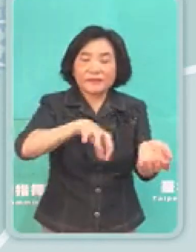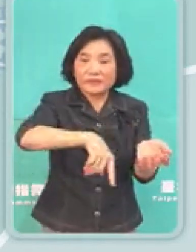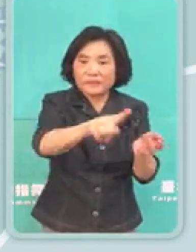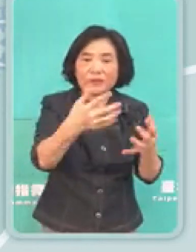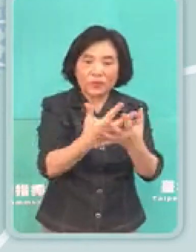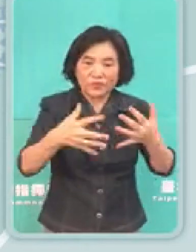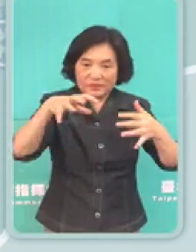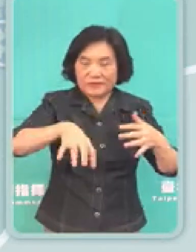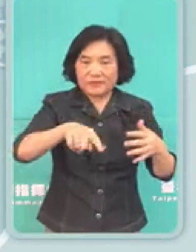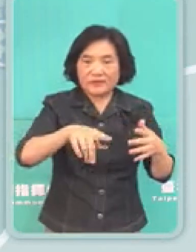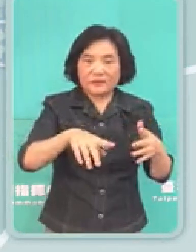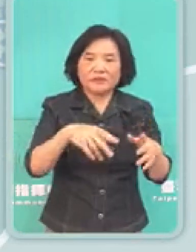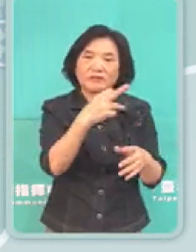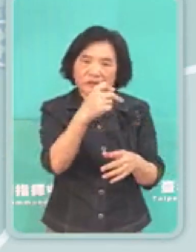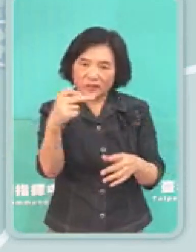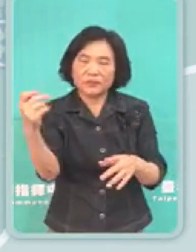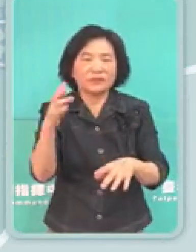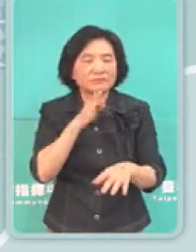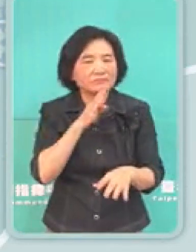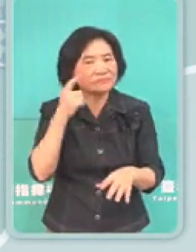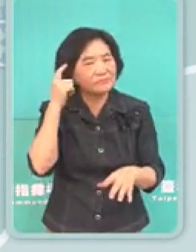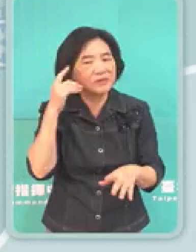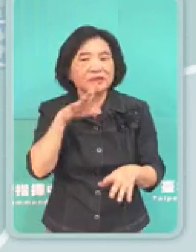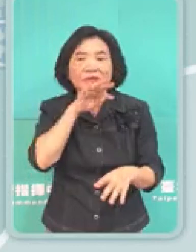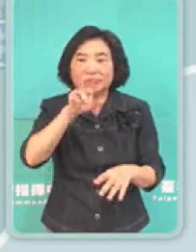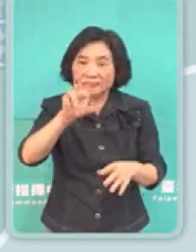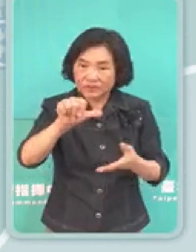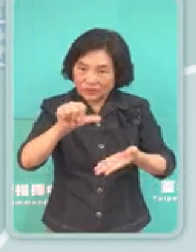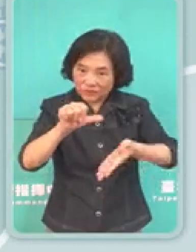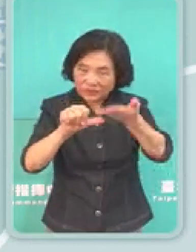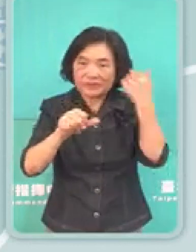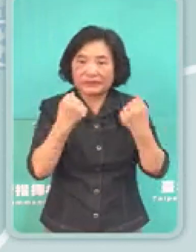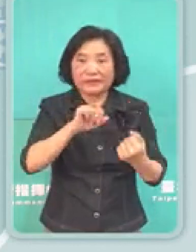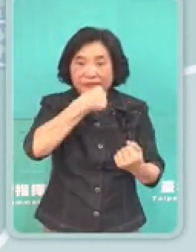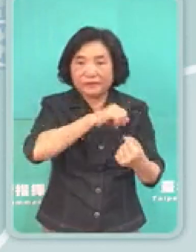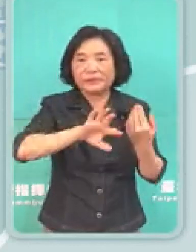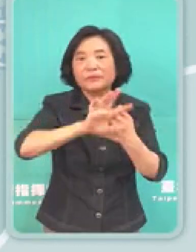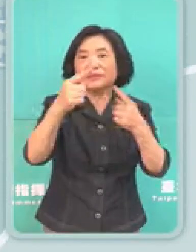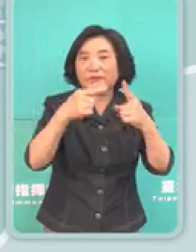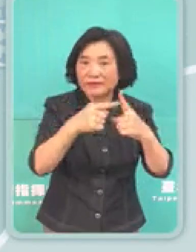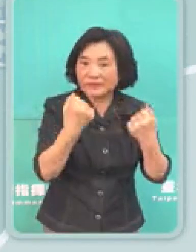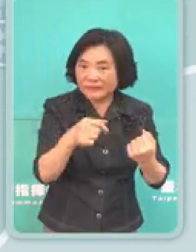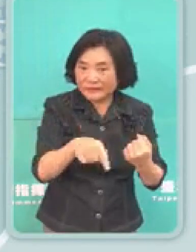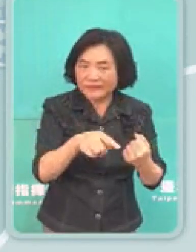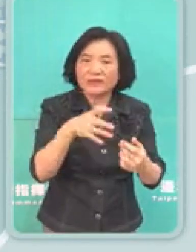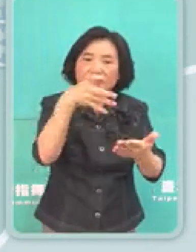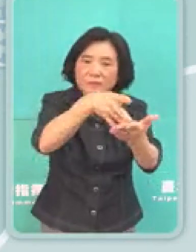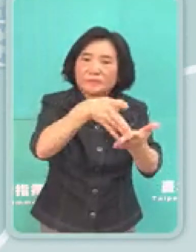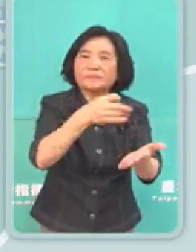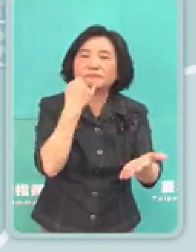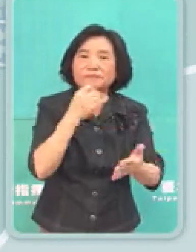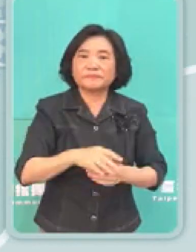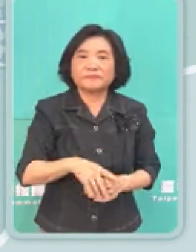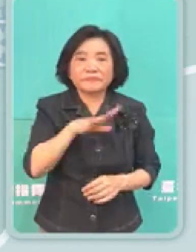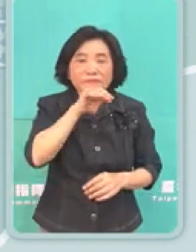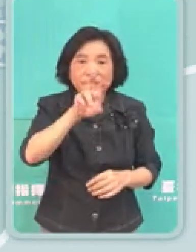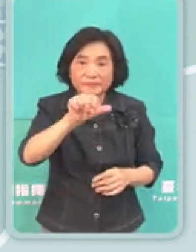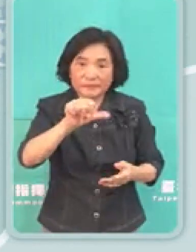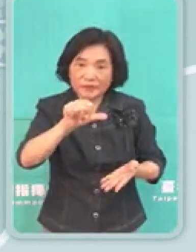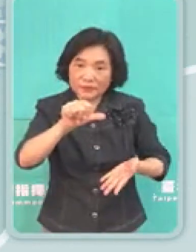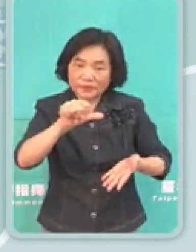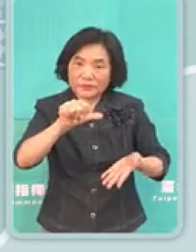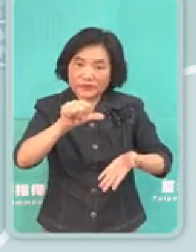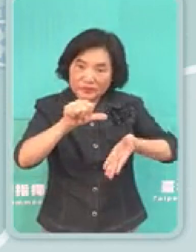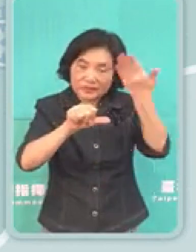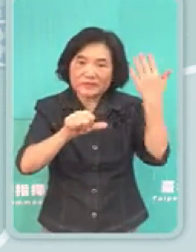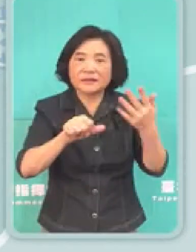网站，应该是英文的哈，让这个75岁以上的外籍人士可以去登记。其实算一算，我们台北市哦，75岁以上外籍人士不多，